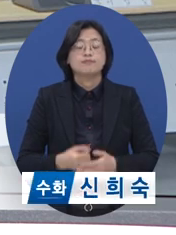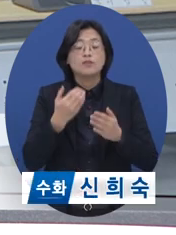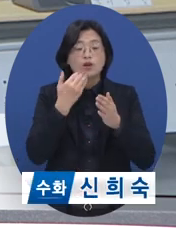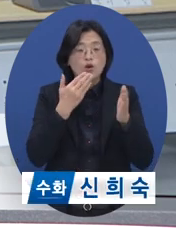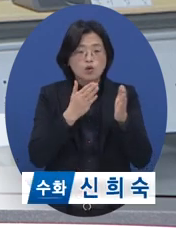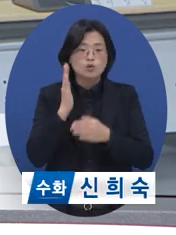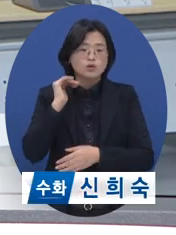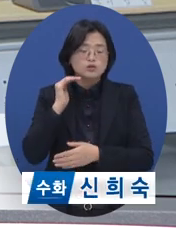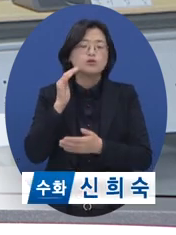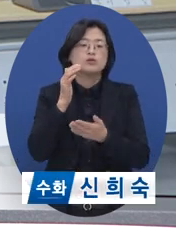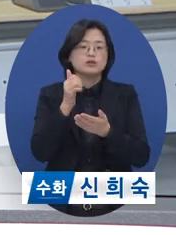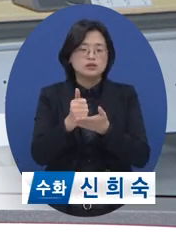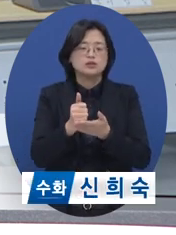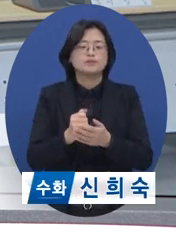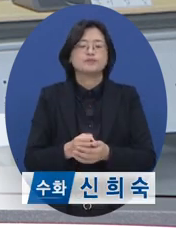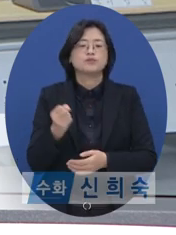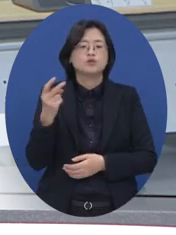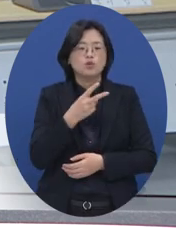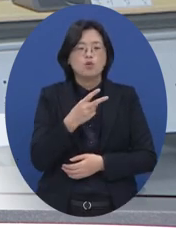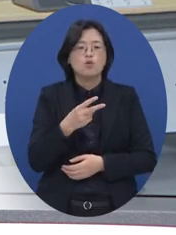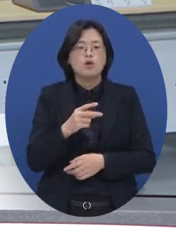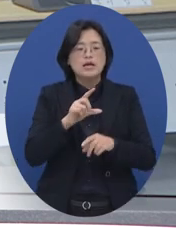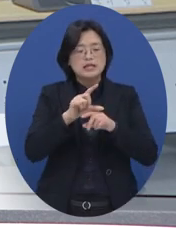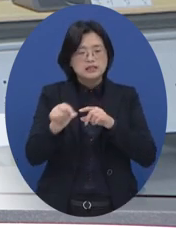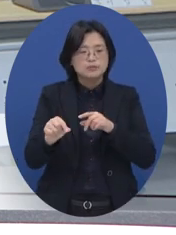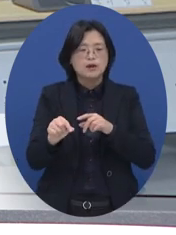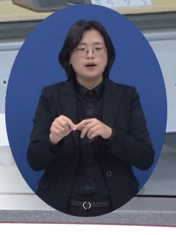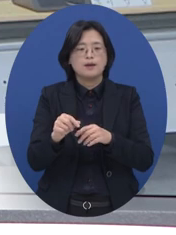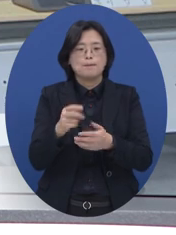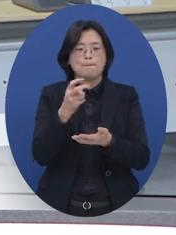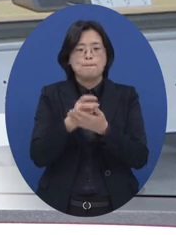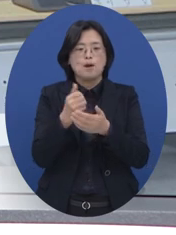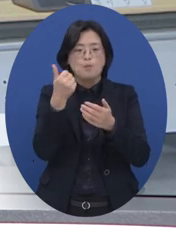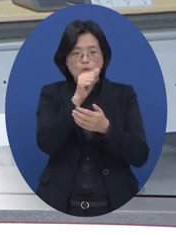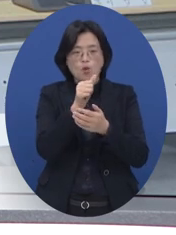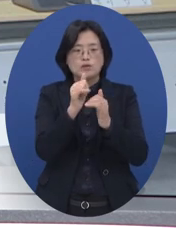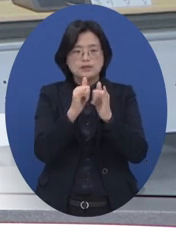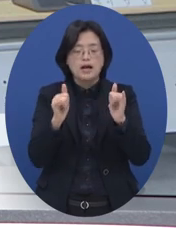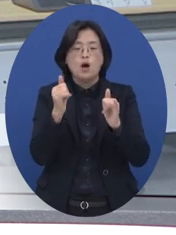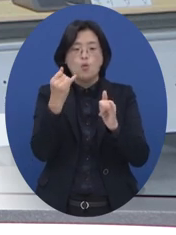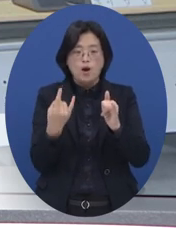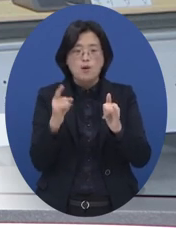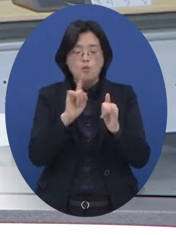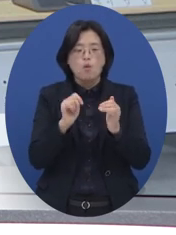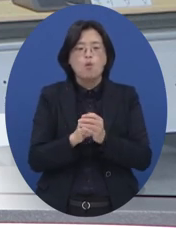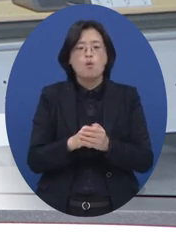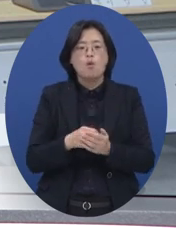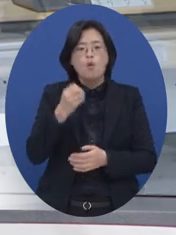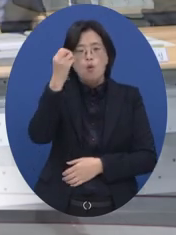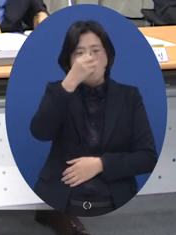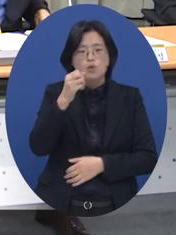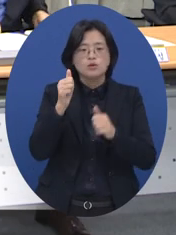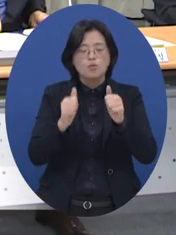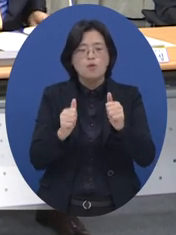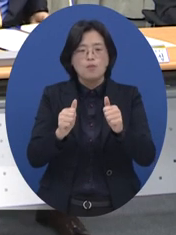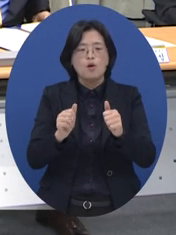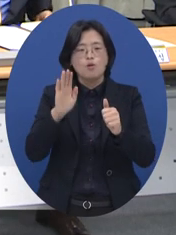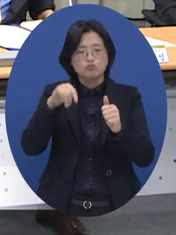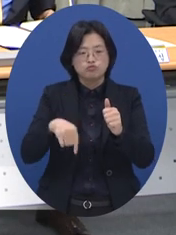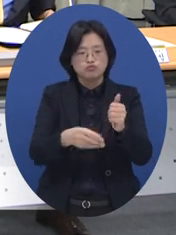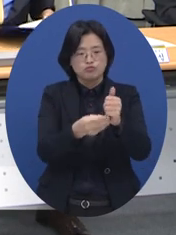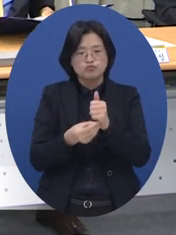경기도와 의정부시, 경기북부지방변호사회는 오늘 경기도 북부청사에서 서울고등법원 원외재판부 유치를 위한